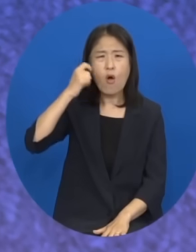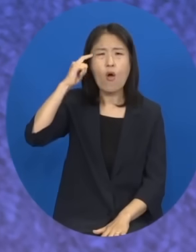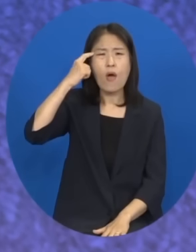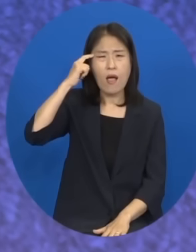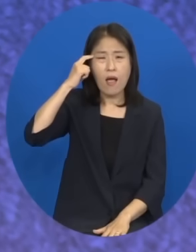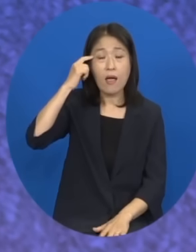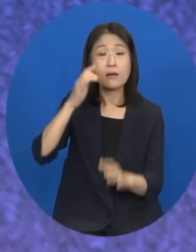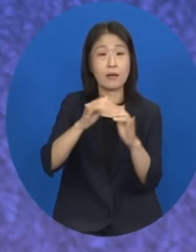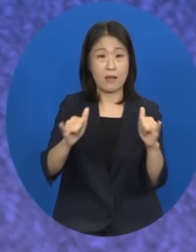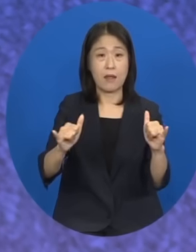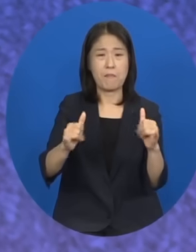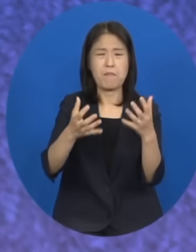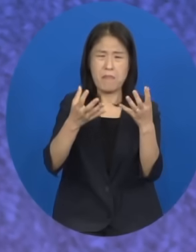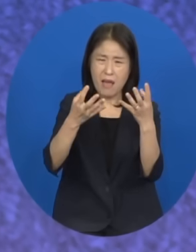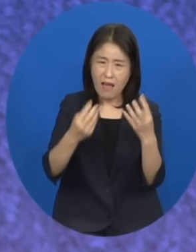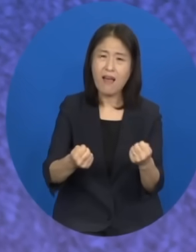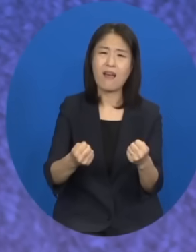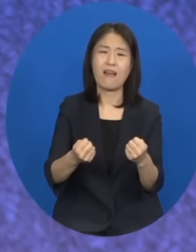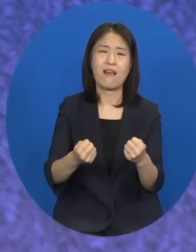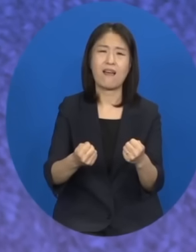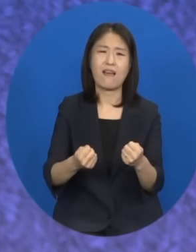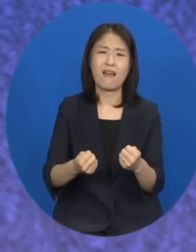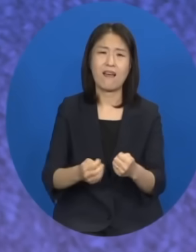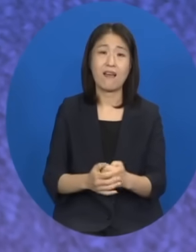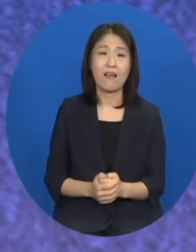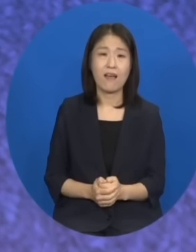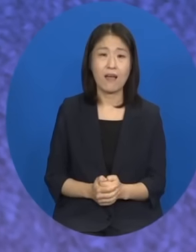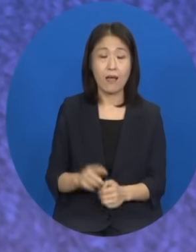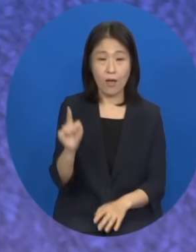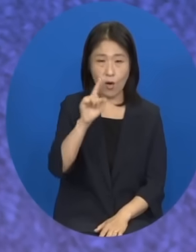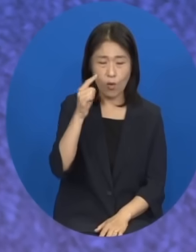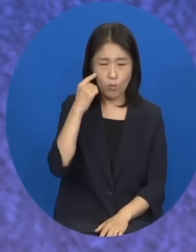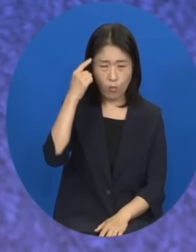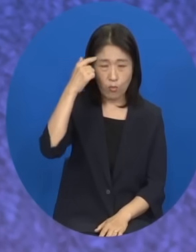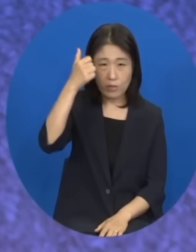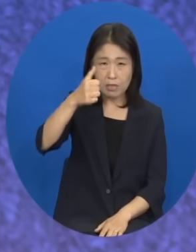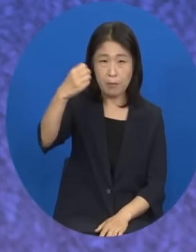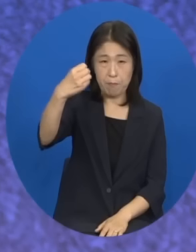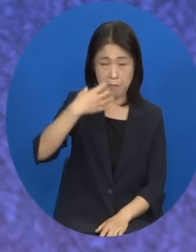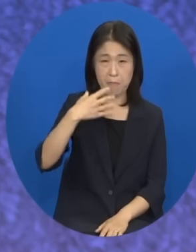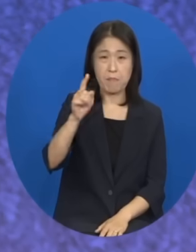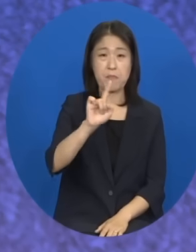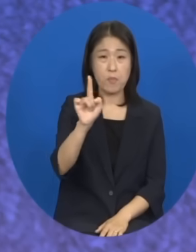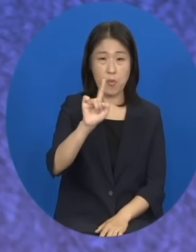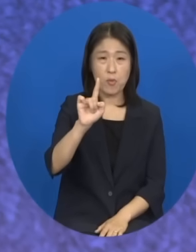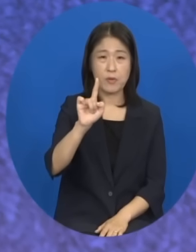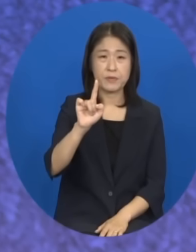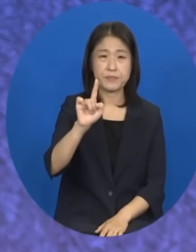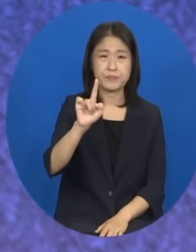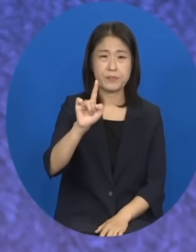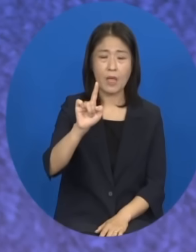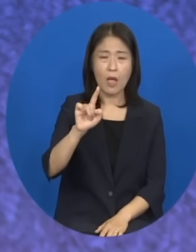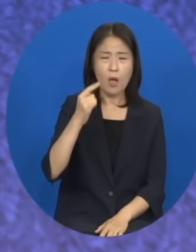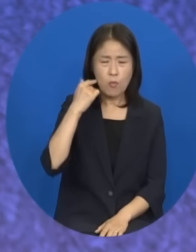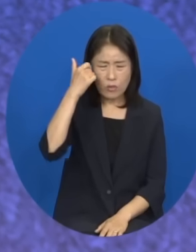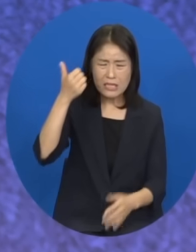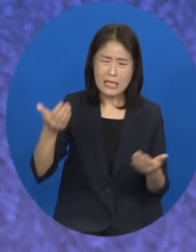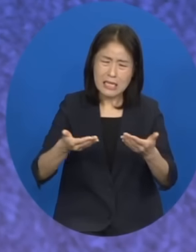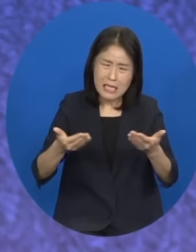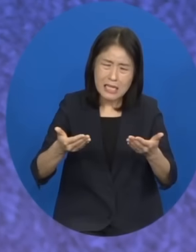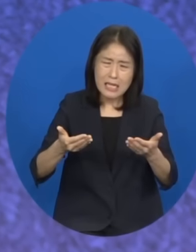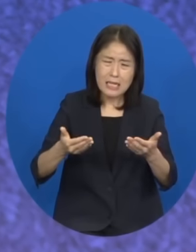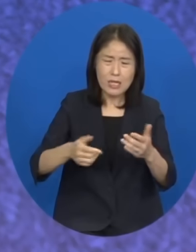분들이 상당히 많습니다. 어떤 목사님이 저에게 목회 여러 가지 어려운 이야기를